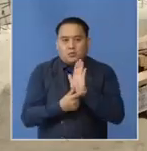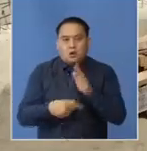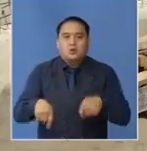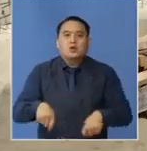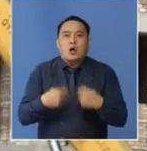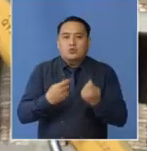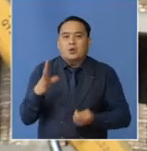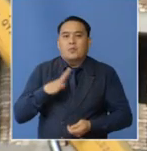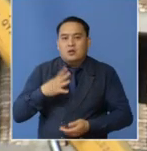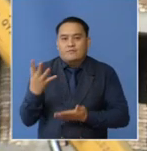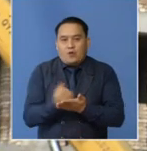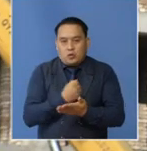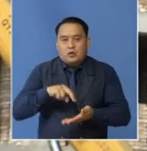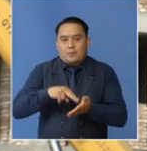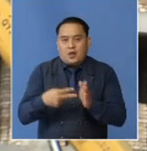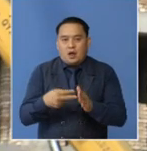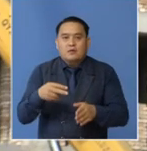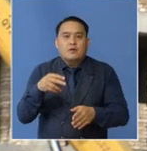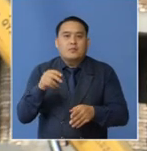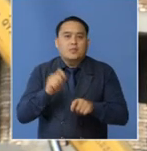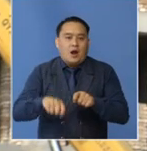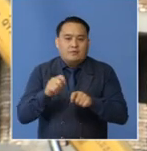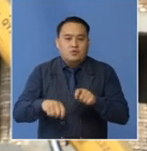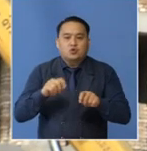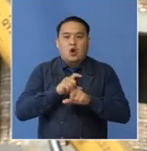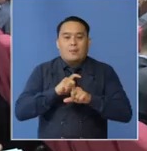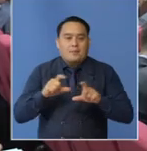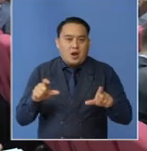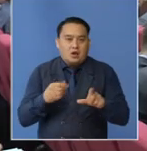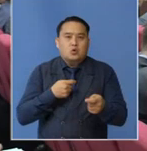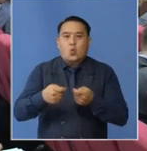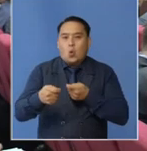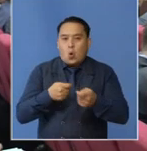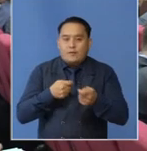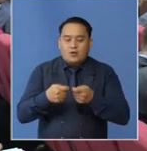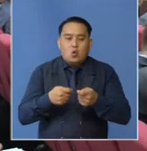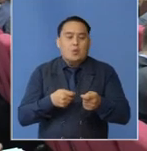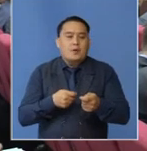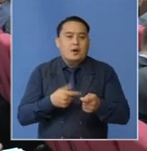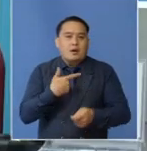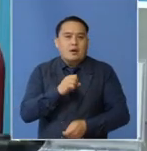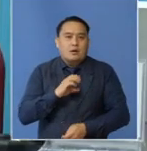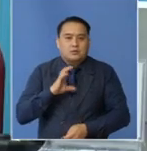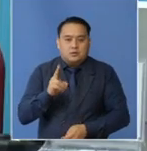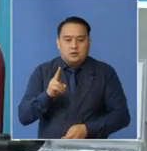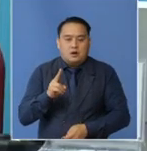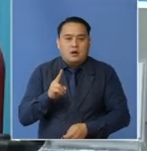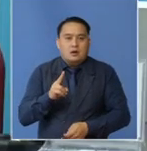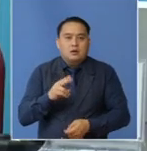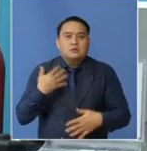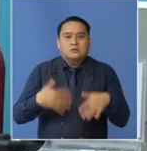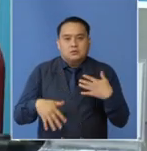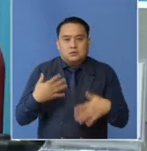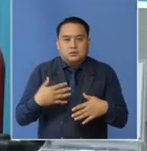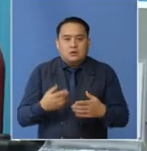17 нарушений выявлено в ходе неплановых проверок бюджетных объектов. По словам руководителя управления ГАЗ, причина этому – слабая